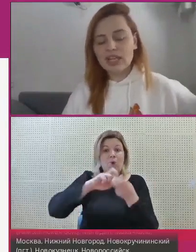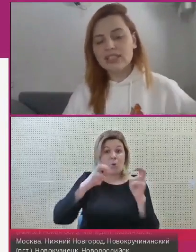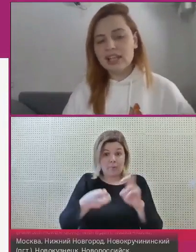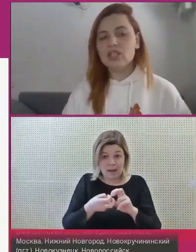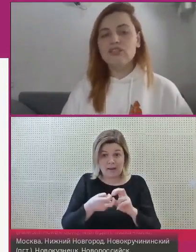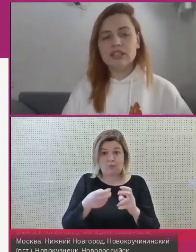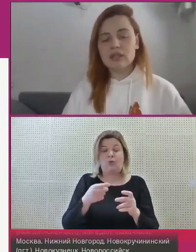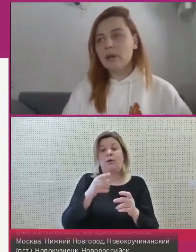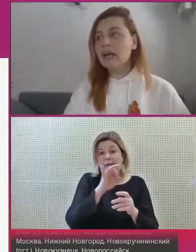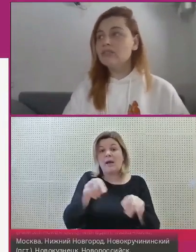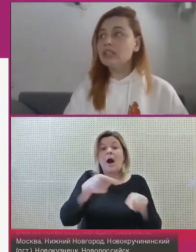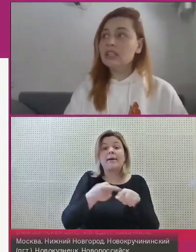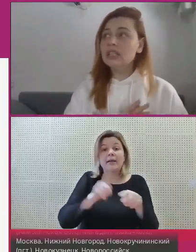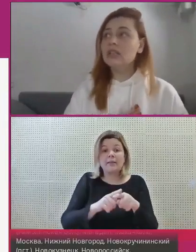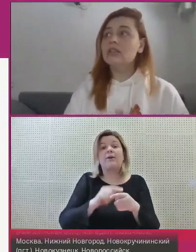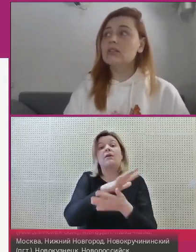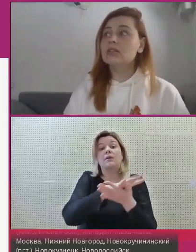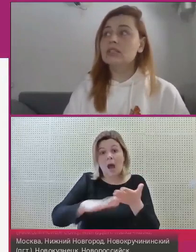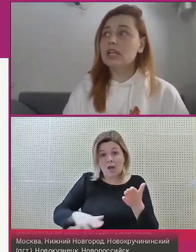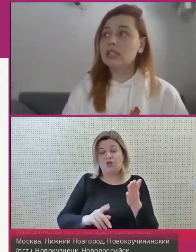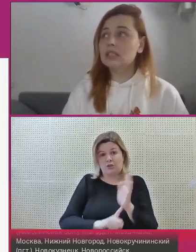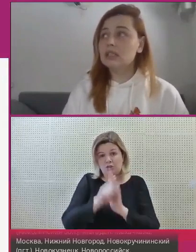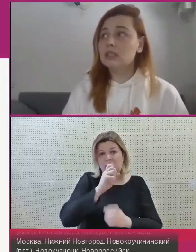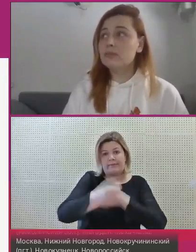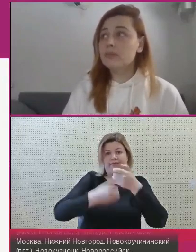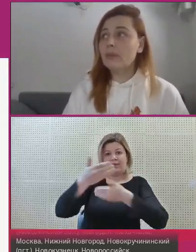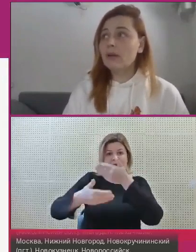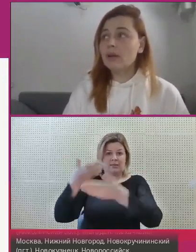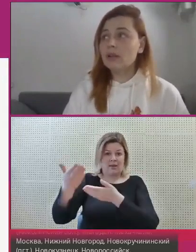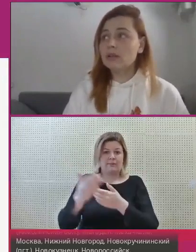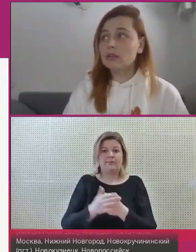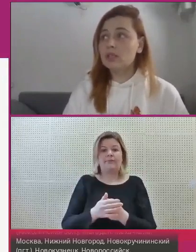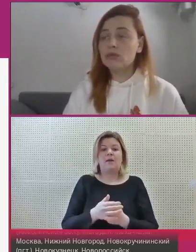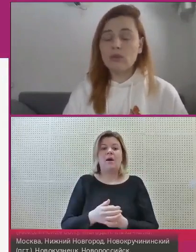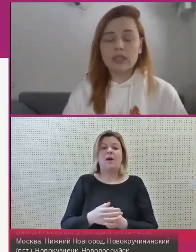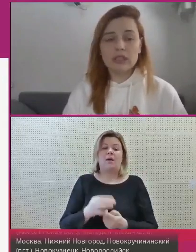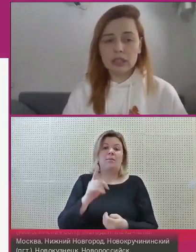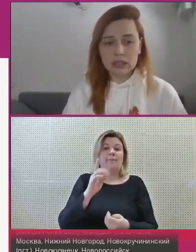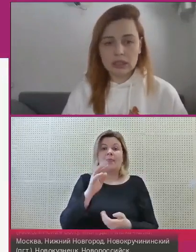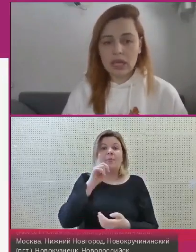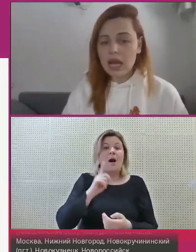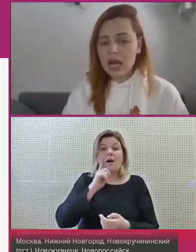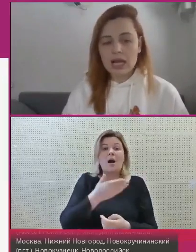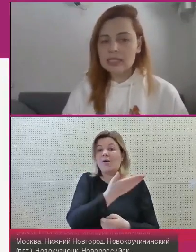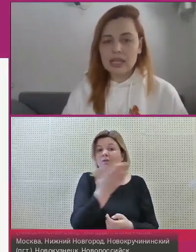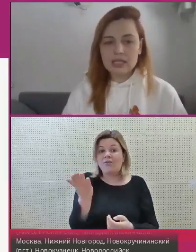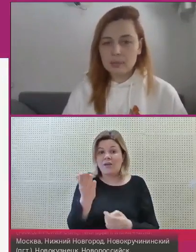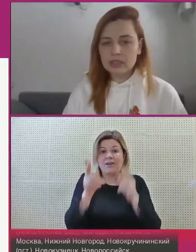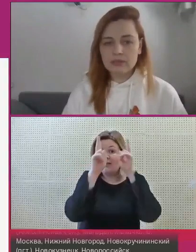нее начинаете дальше двигаться. Пока вы не знаете, для чего вы это делаете,